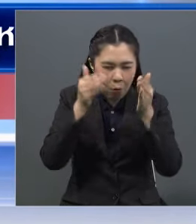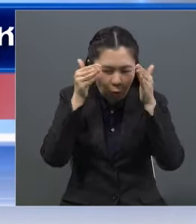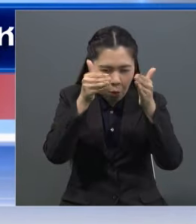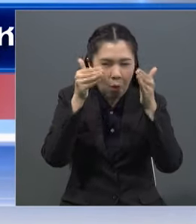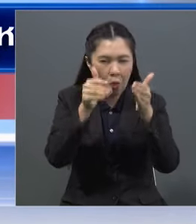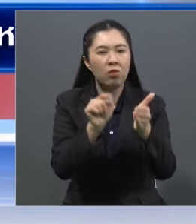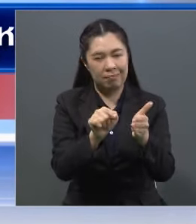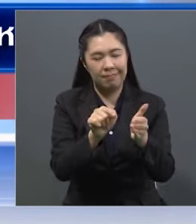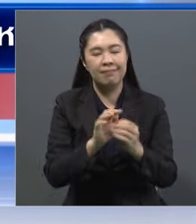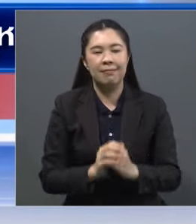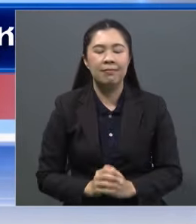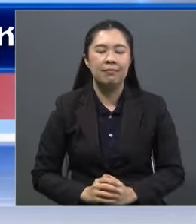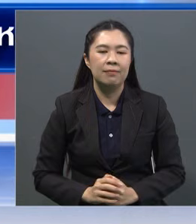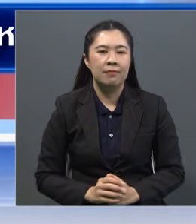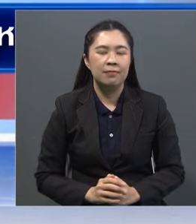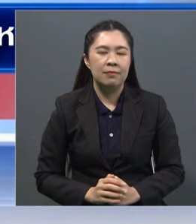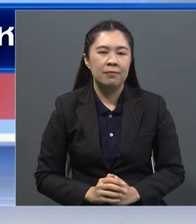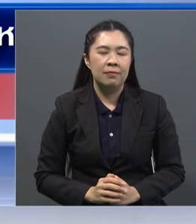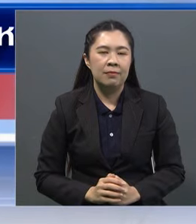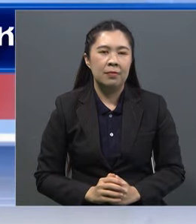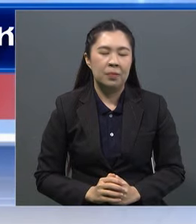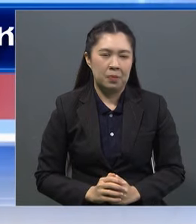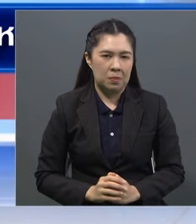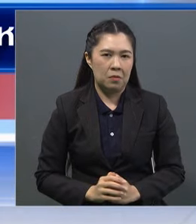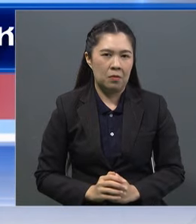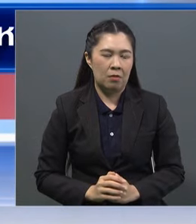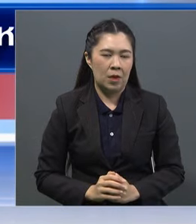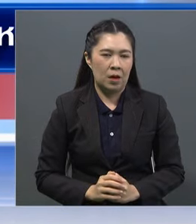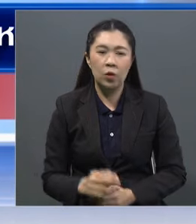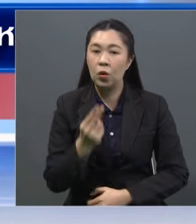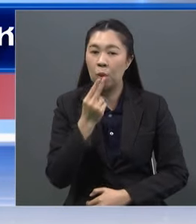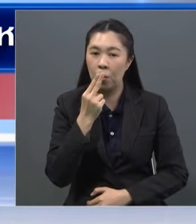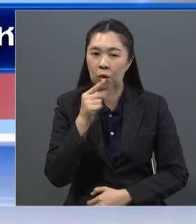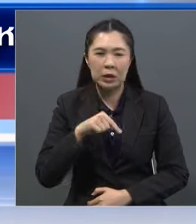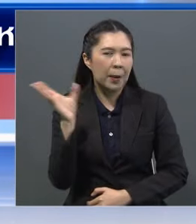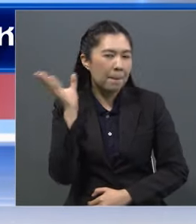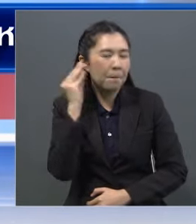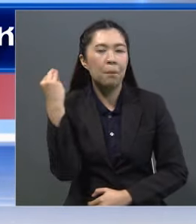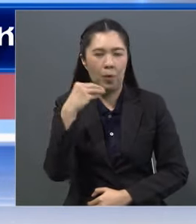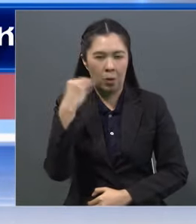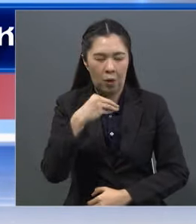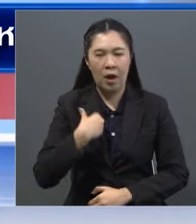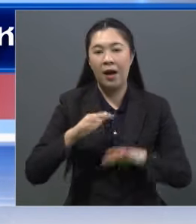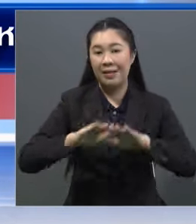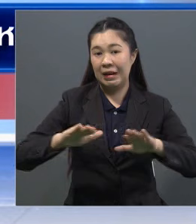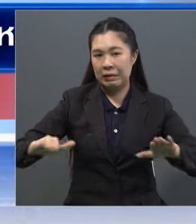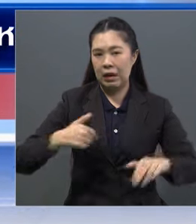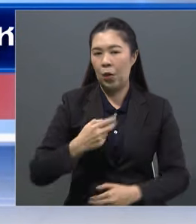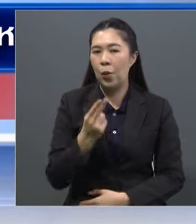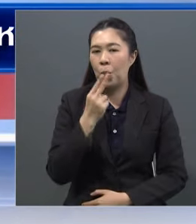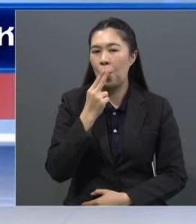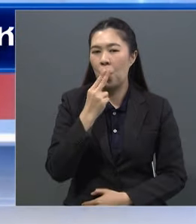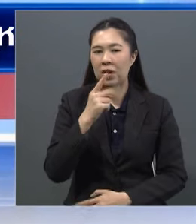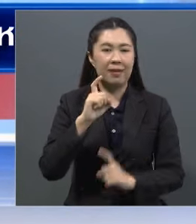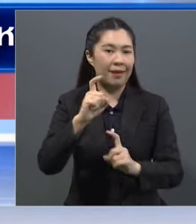า คือได้ยินประเด็นนี้มาเยอะพอสมควรเด็กๆมักจะพูดบอกว่าการสูบบุหรี่ไฟฟ้าไม่ได้อันตรายต